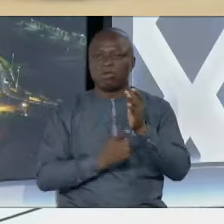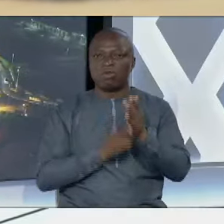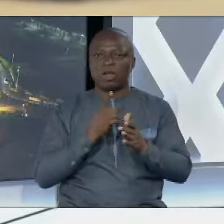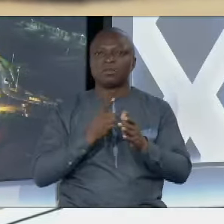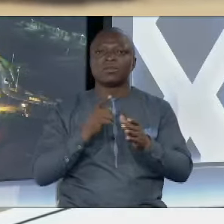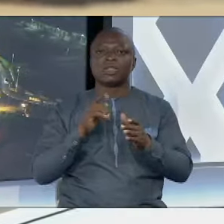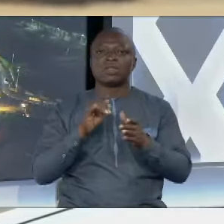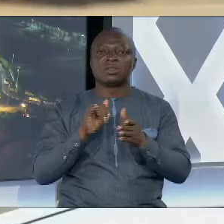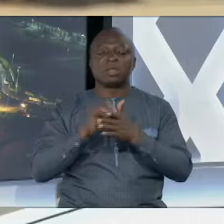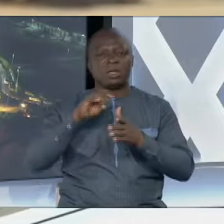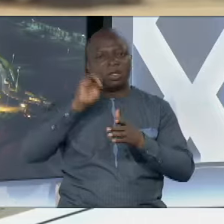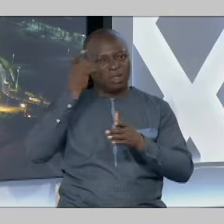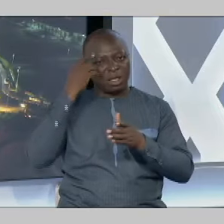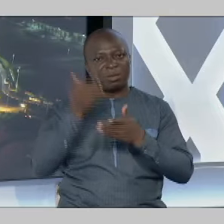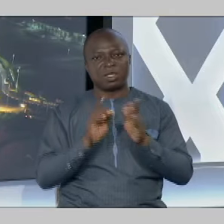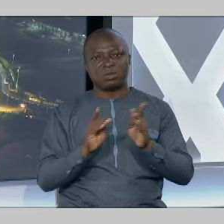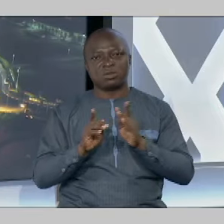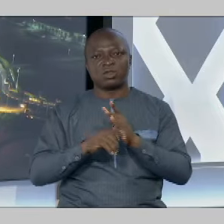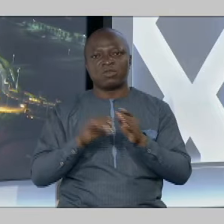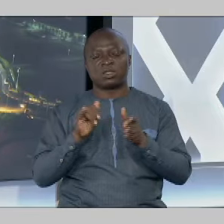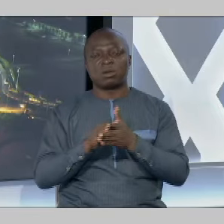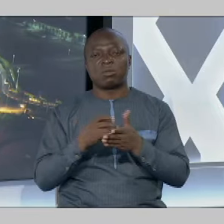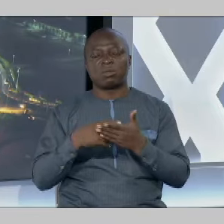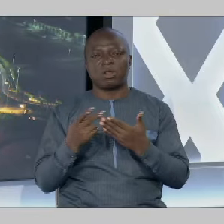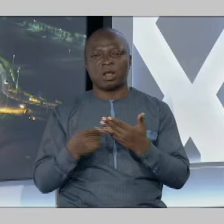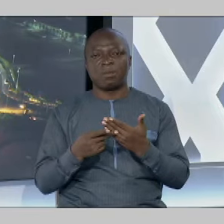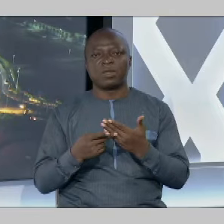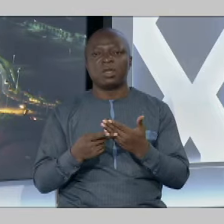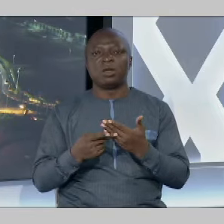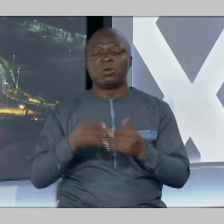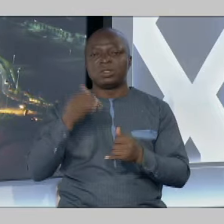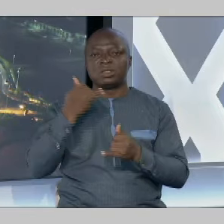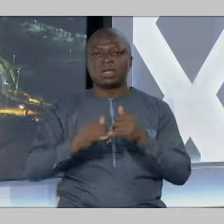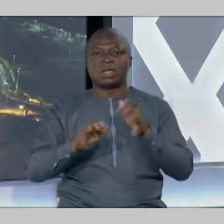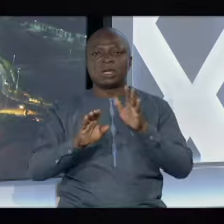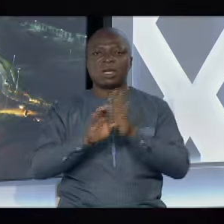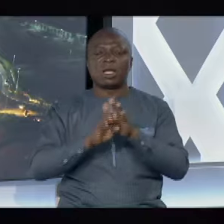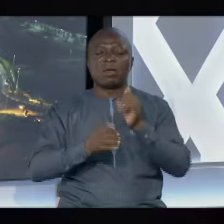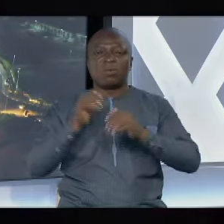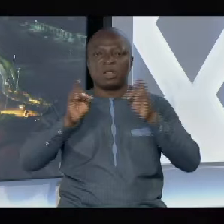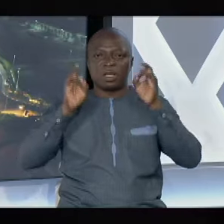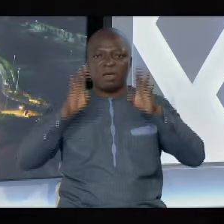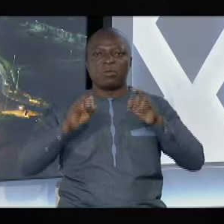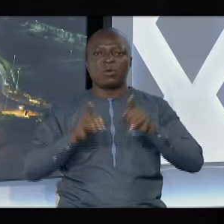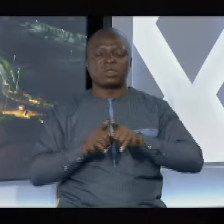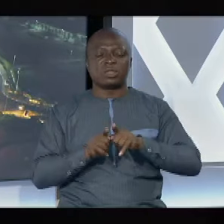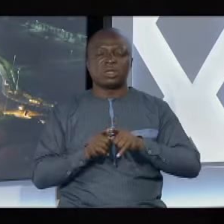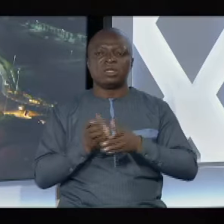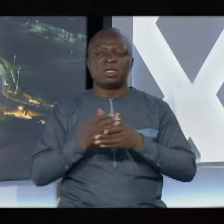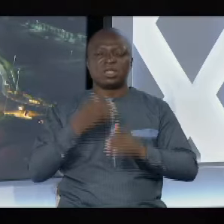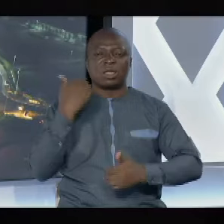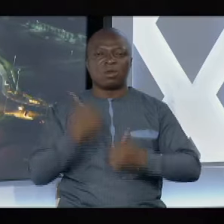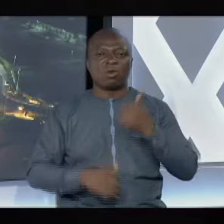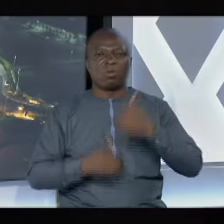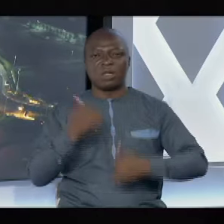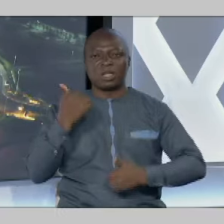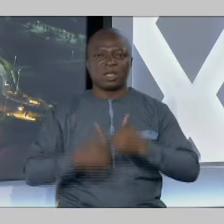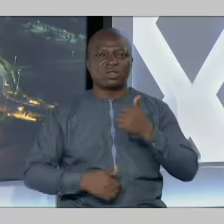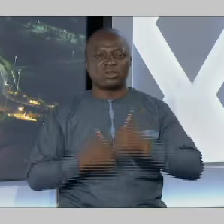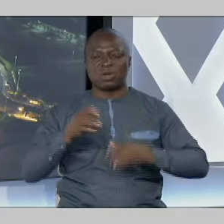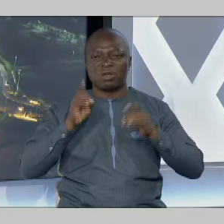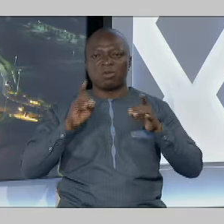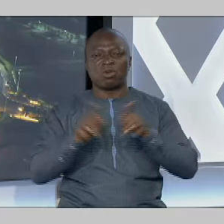l'état grippal est bien différent de la grippe. Le dernier cas est plus grave et peut entraîner des complications graves telles que